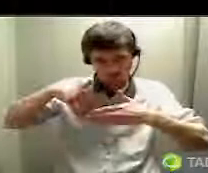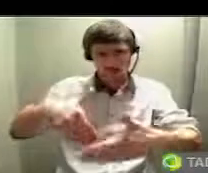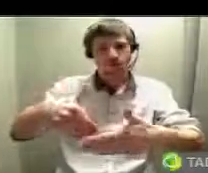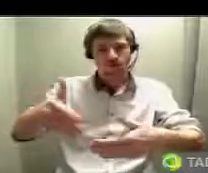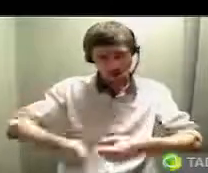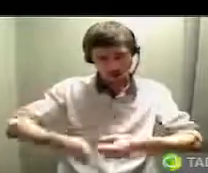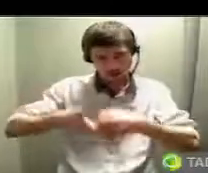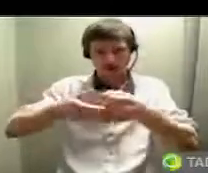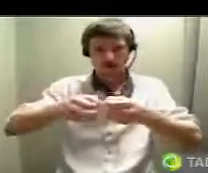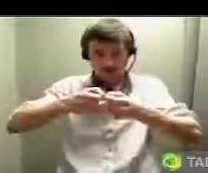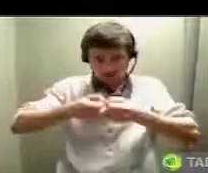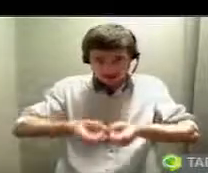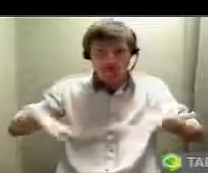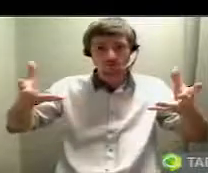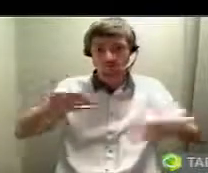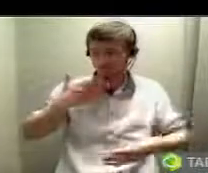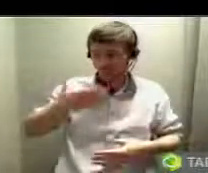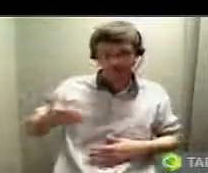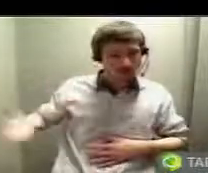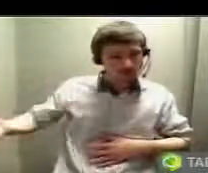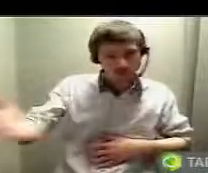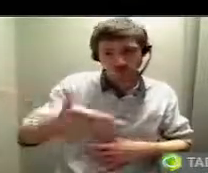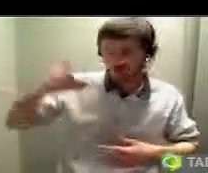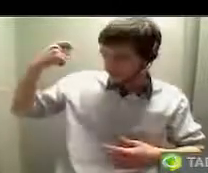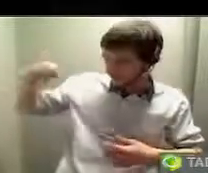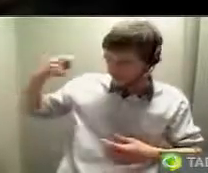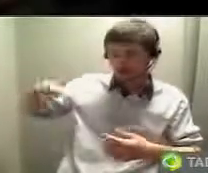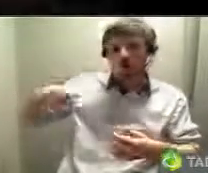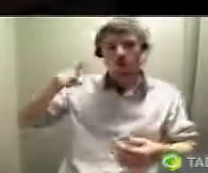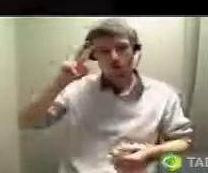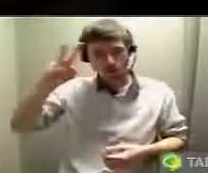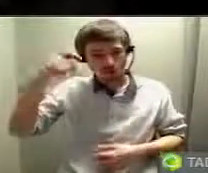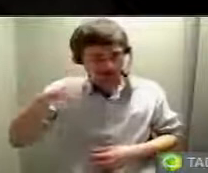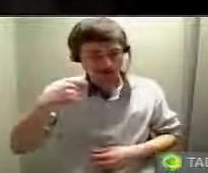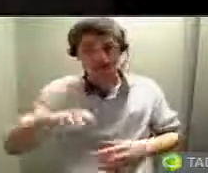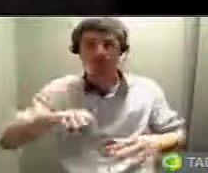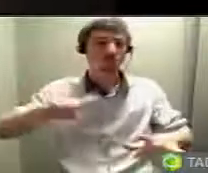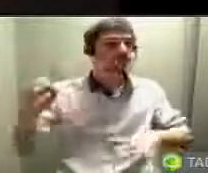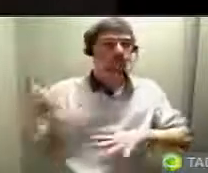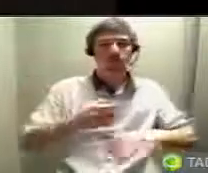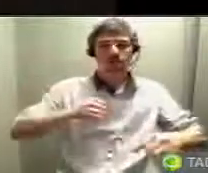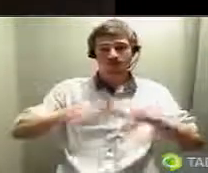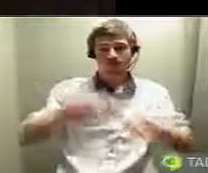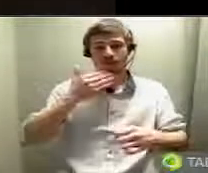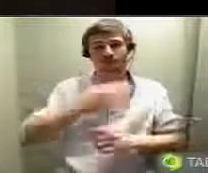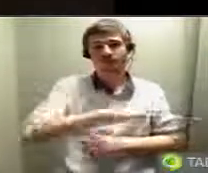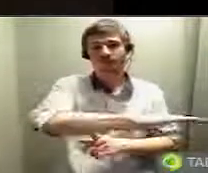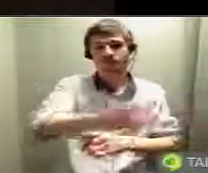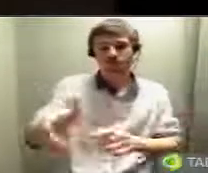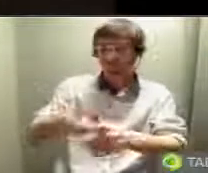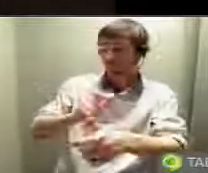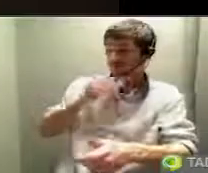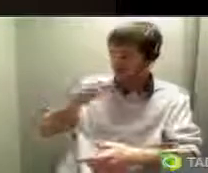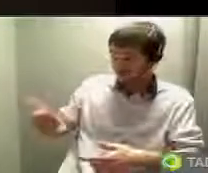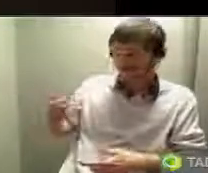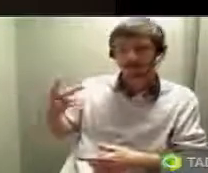au président, merci à tous les acteurs du Conseil et merci à vous tous. Merci Patrick Goé. Elle défend ardemment la chaîne de